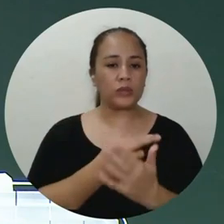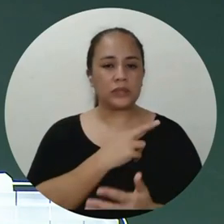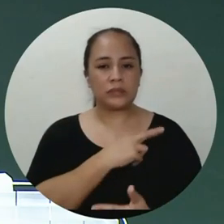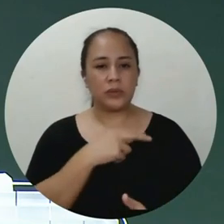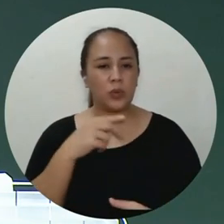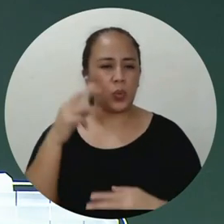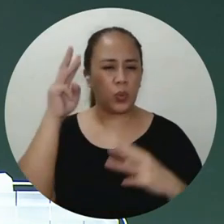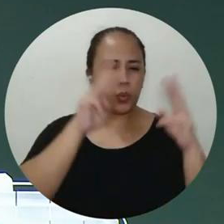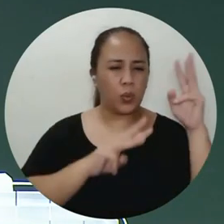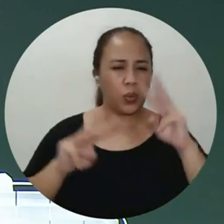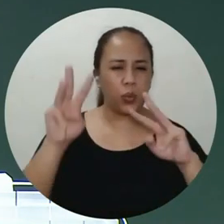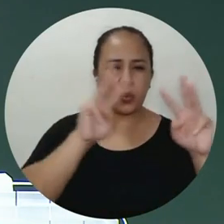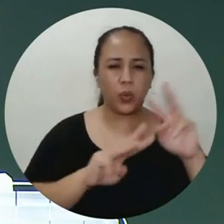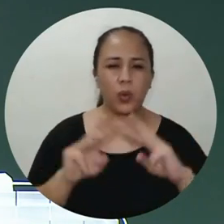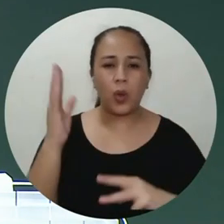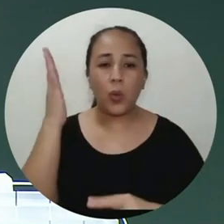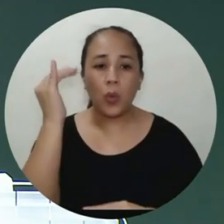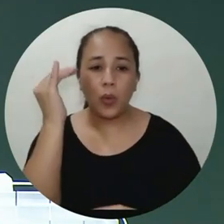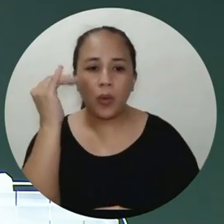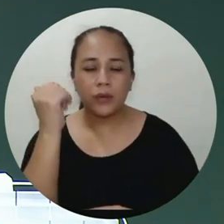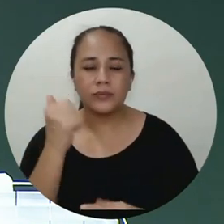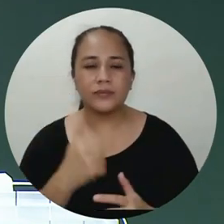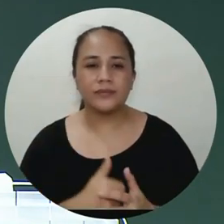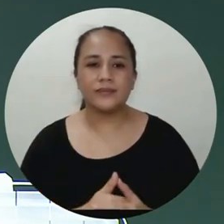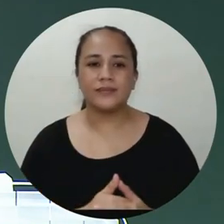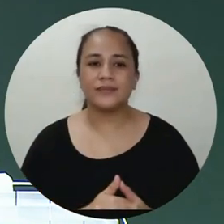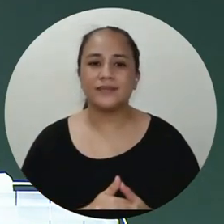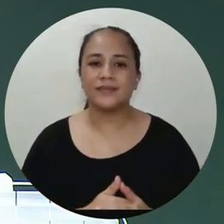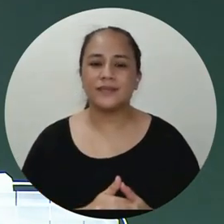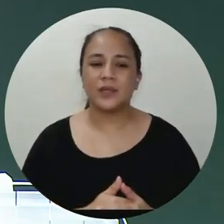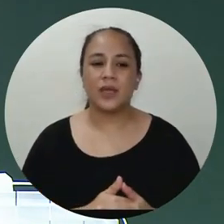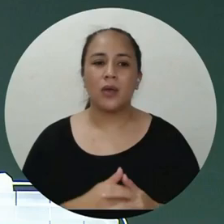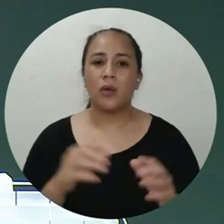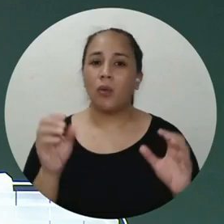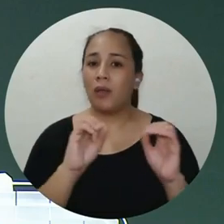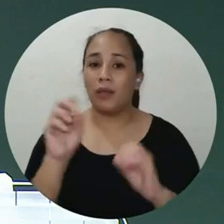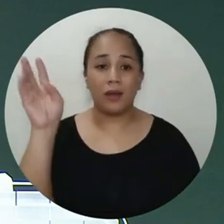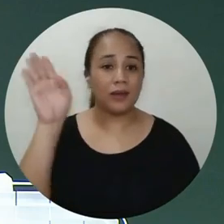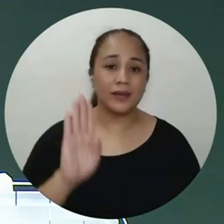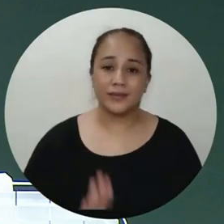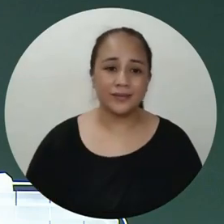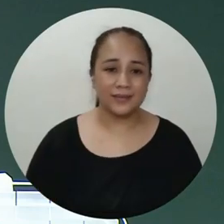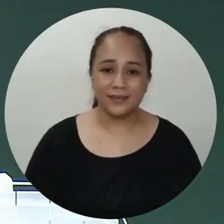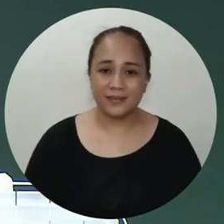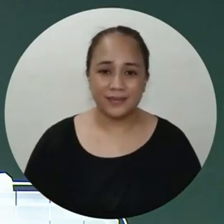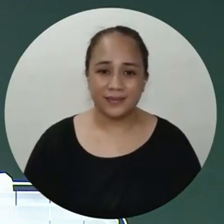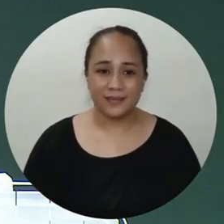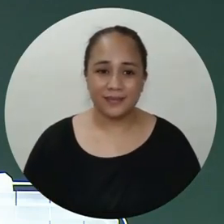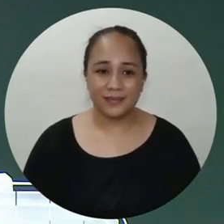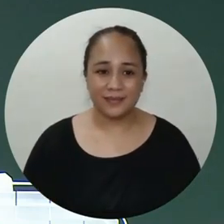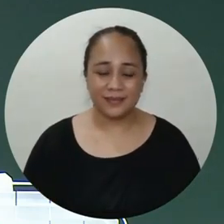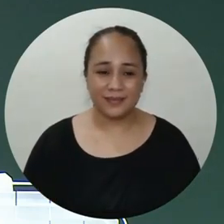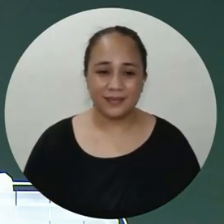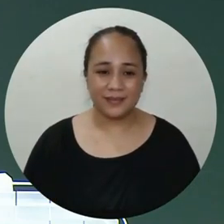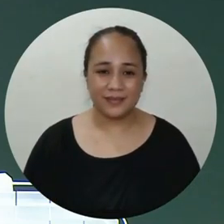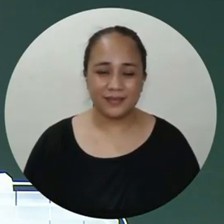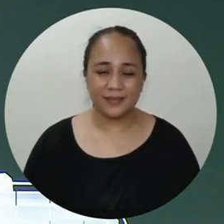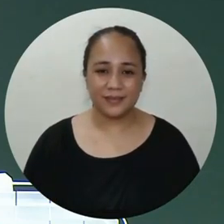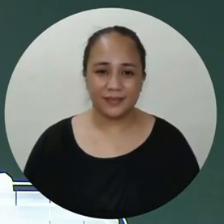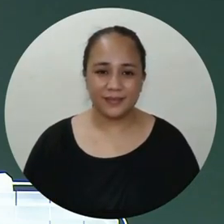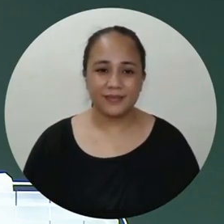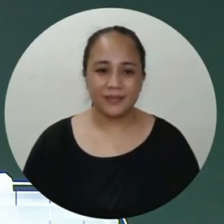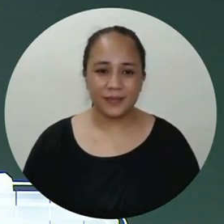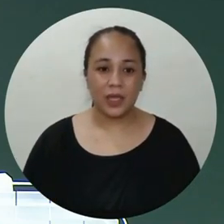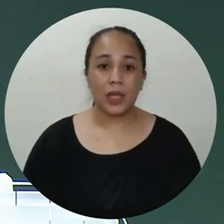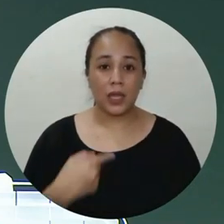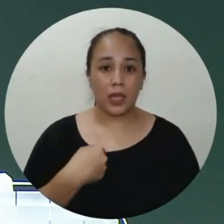by calculating without God. 하나님이 없어. There's no God. 막 불평하고 싸우고 분양할 때 하나님이 안 계셔. When you're